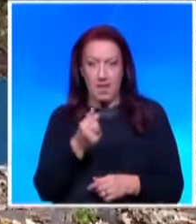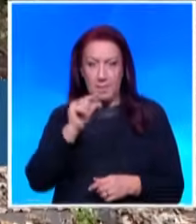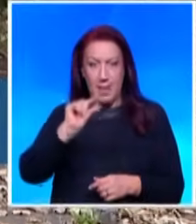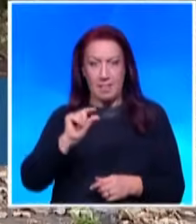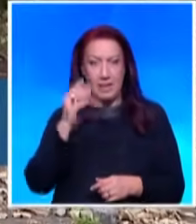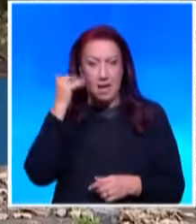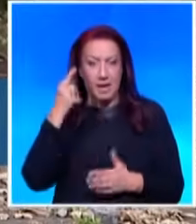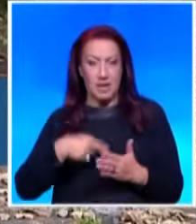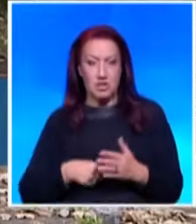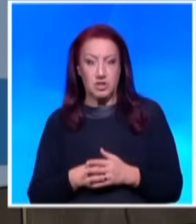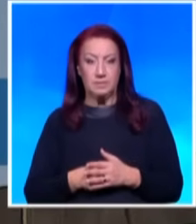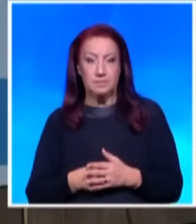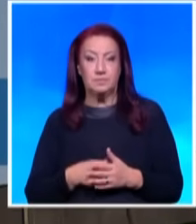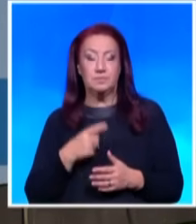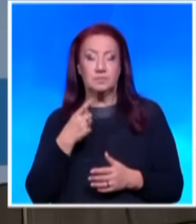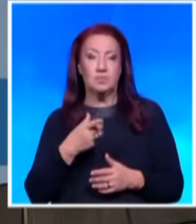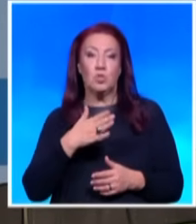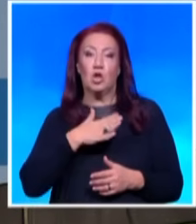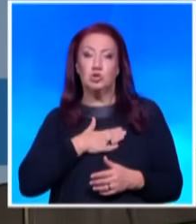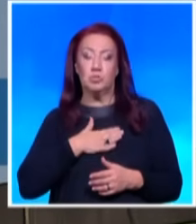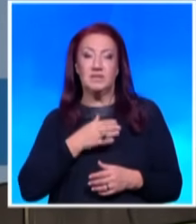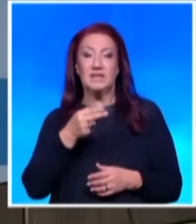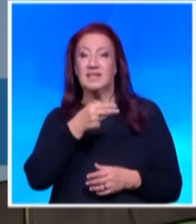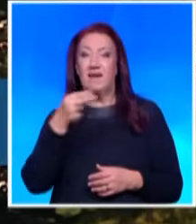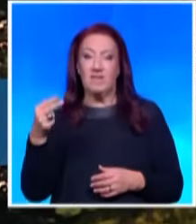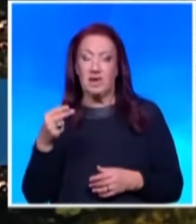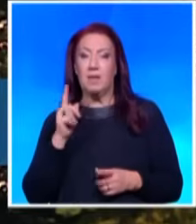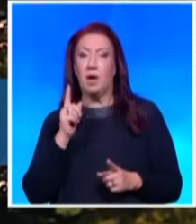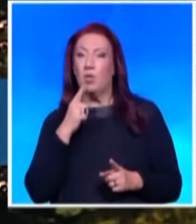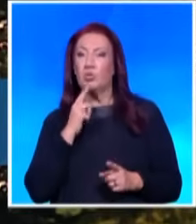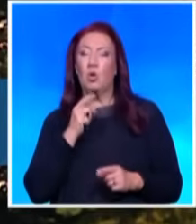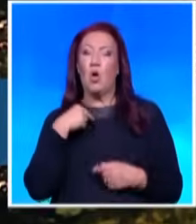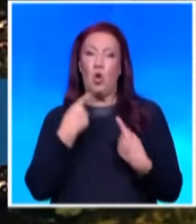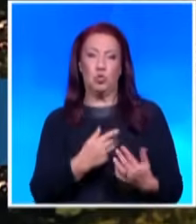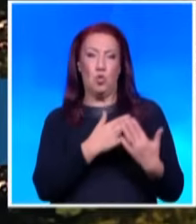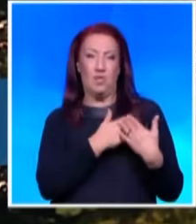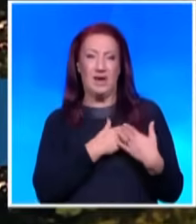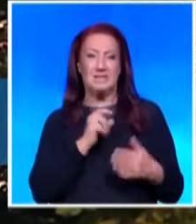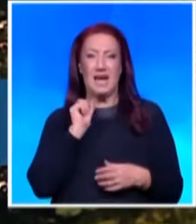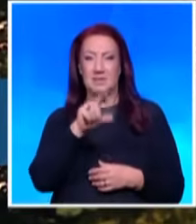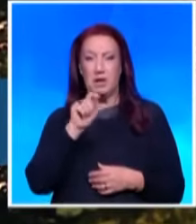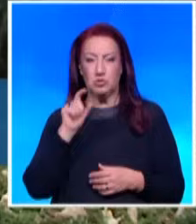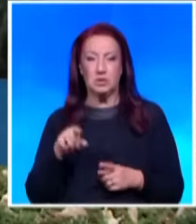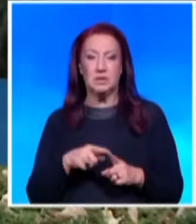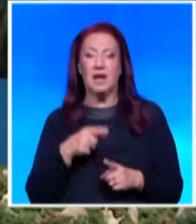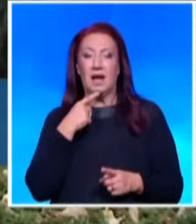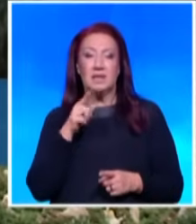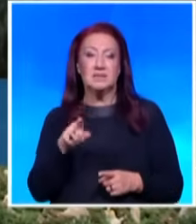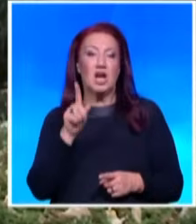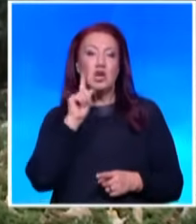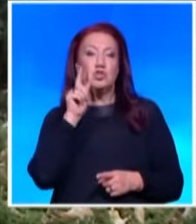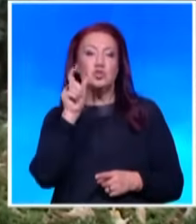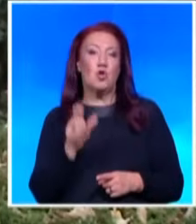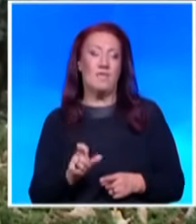BTV собственикът на фирмата, отговорна за изпращането на съобщенията, заяви, че се касае за човешка грешка. Реално погледнато, колегата